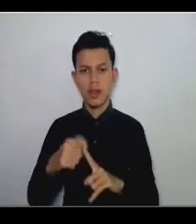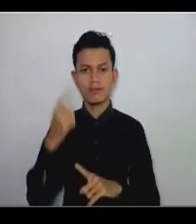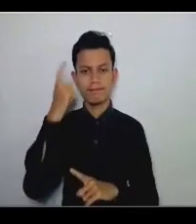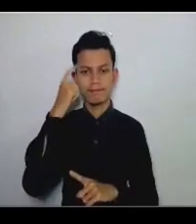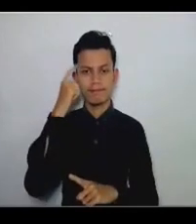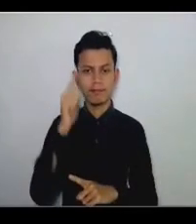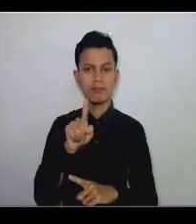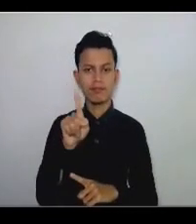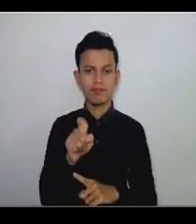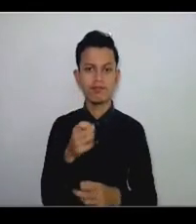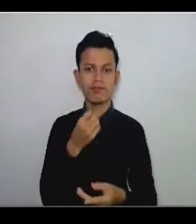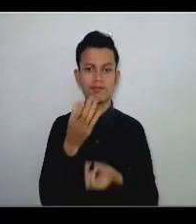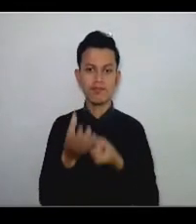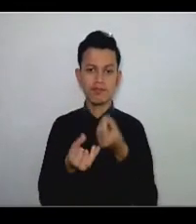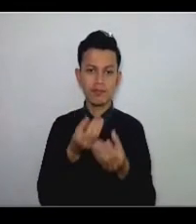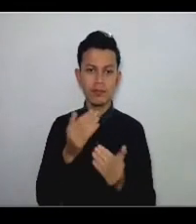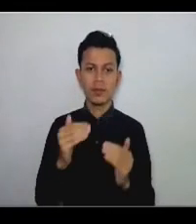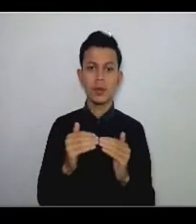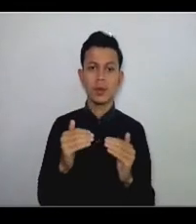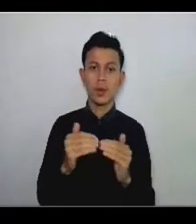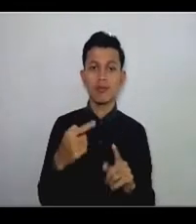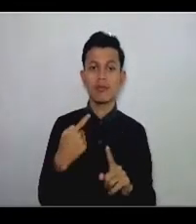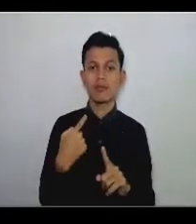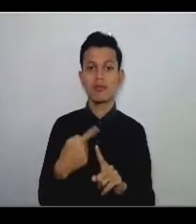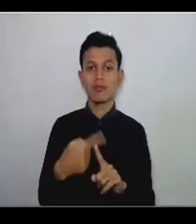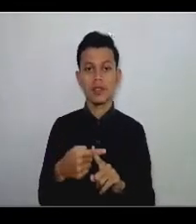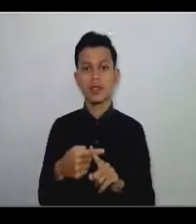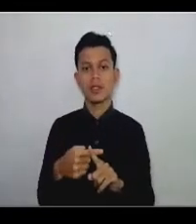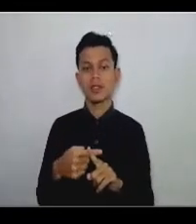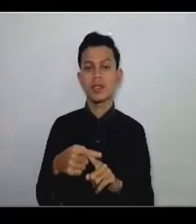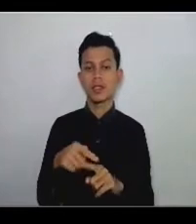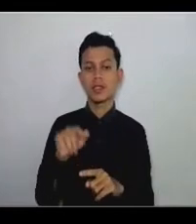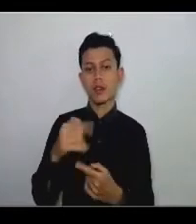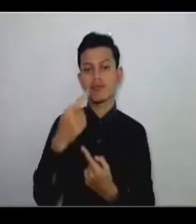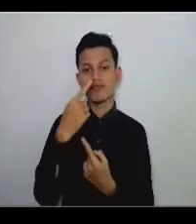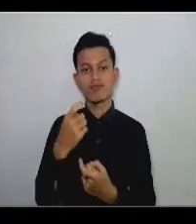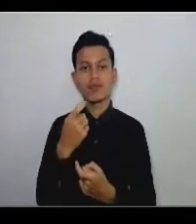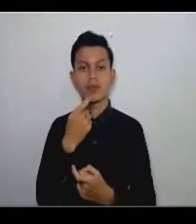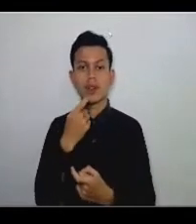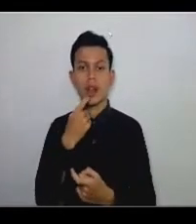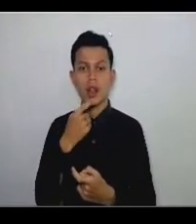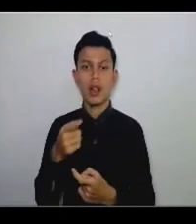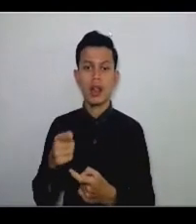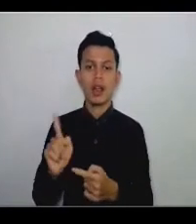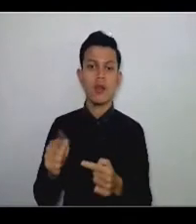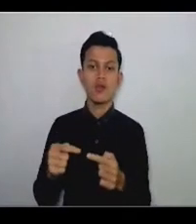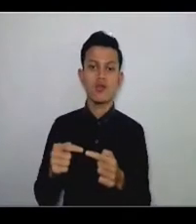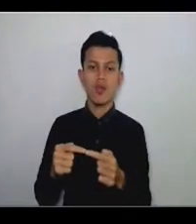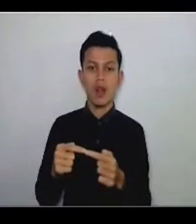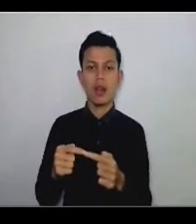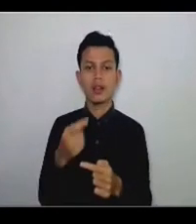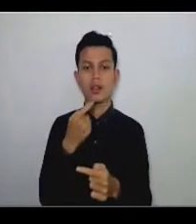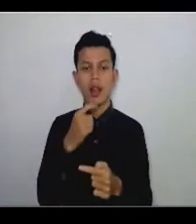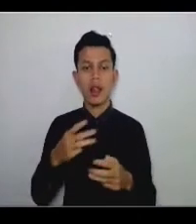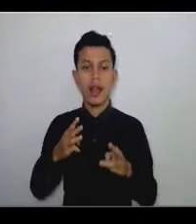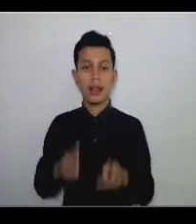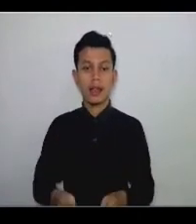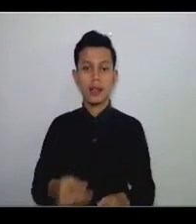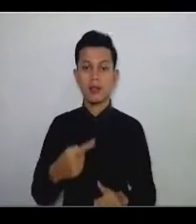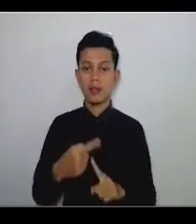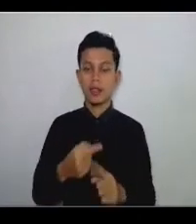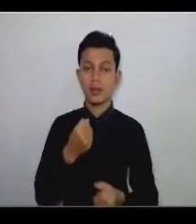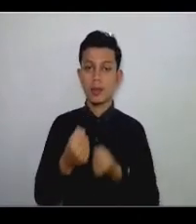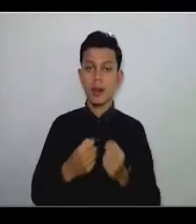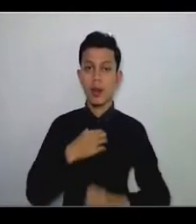menjelaskan relevansi bahkan keniscayaan dari keberadaannya dalam kaitan dengan keberadaan kode etik dan